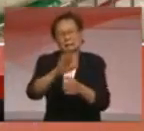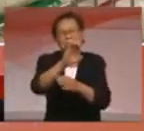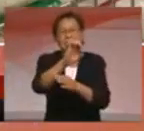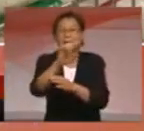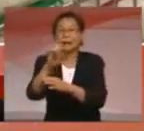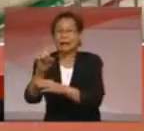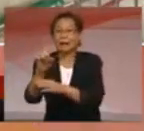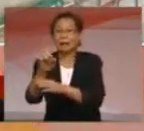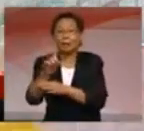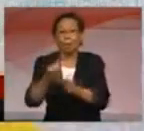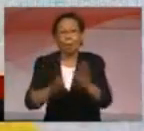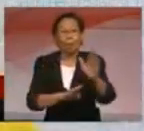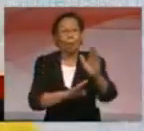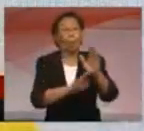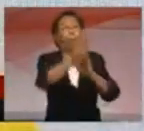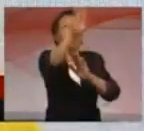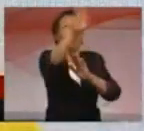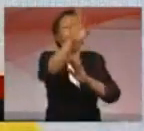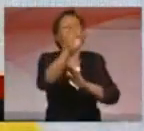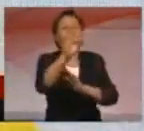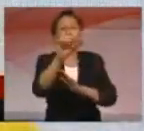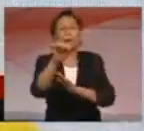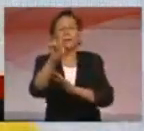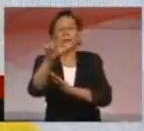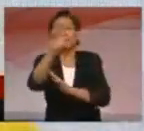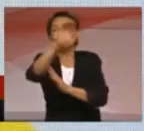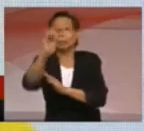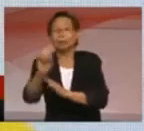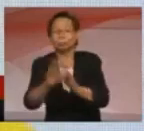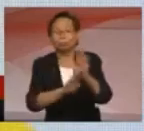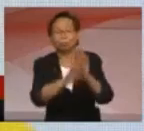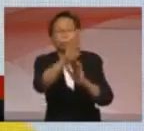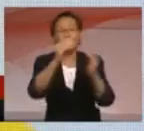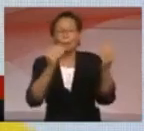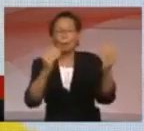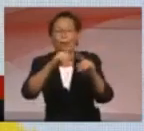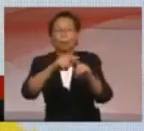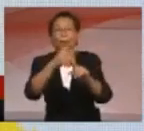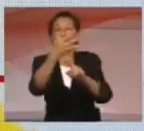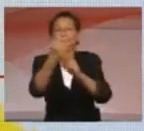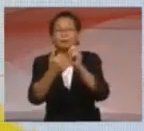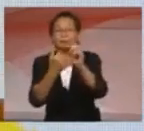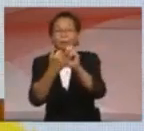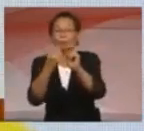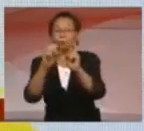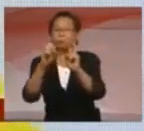telah melonjak sebanyak 9.3% berbanding April